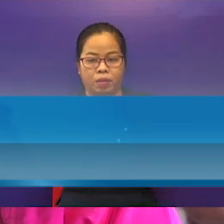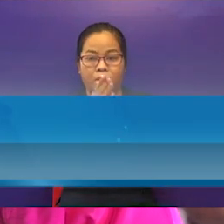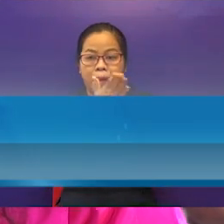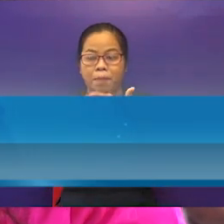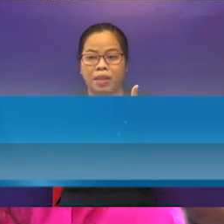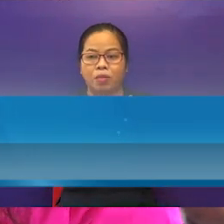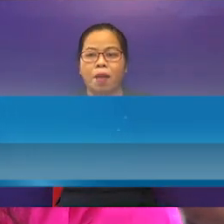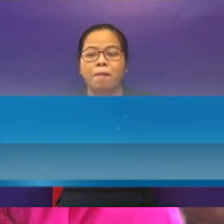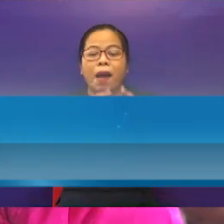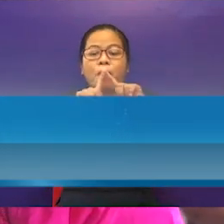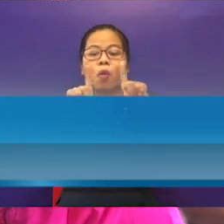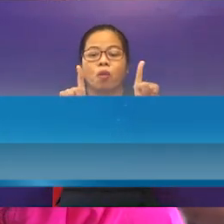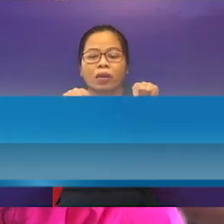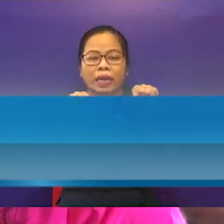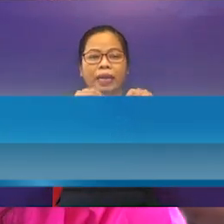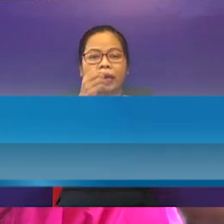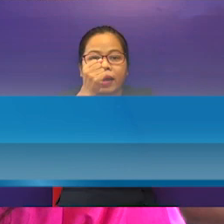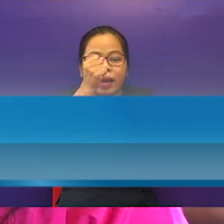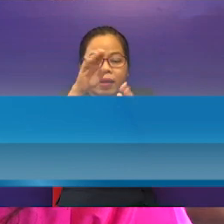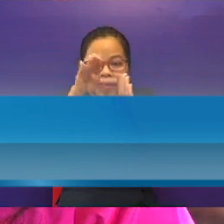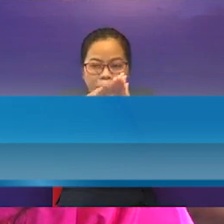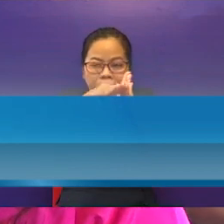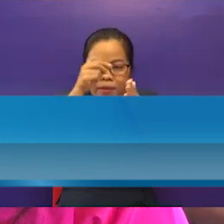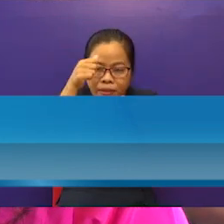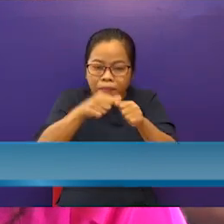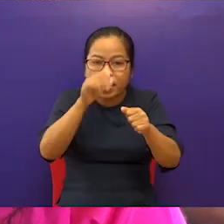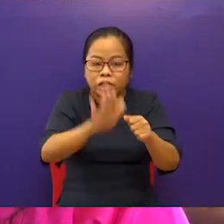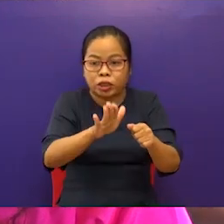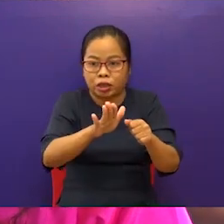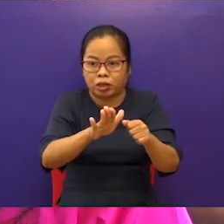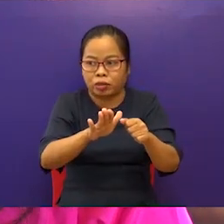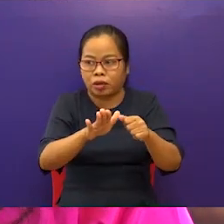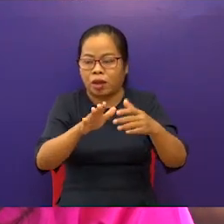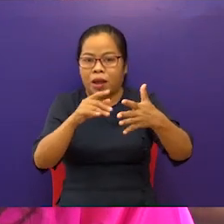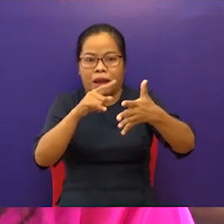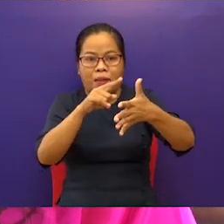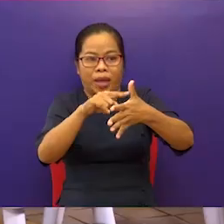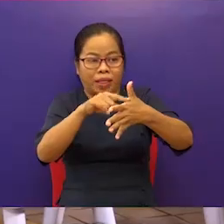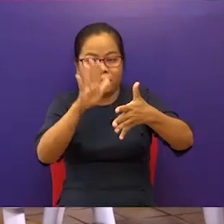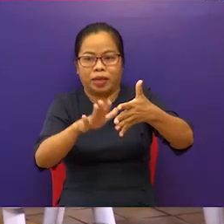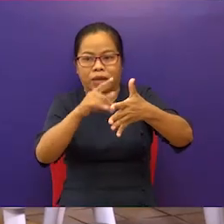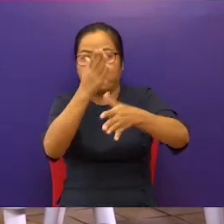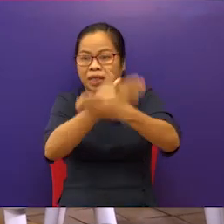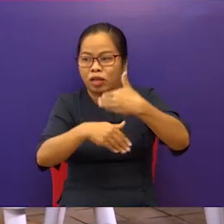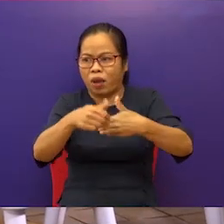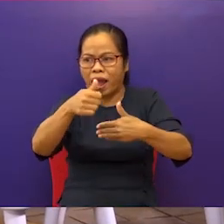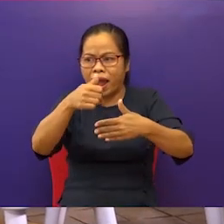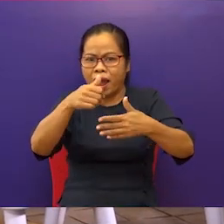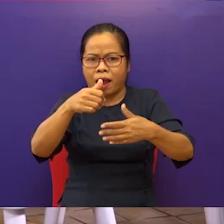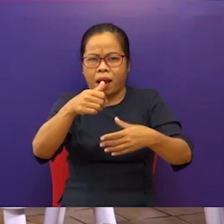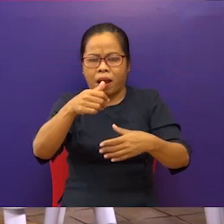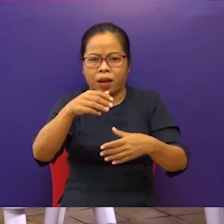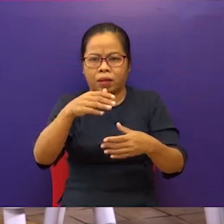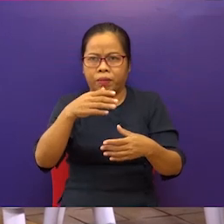တာမျိုးမဟုတ်ဘူး။ကျွန်မတို့ကလေအပိုင်း၅ပိုင်းပေါ့နော်။ကိုယ်အင်္ဂါပိုင်းမှာသူဘလောက်ထိပြင်းထန်လားအလွန်ပြင်းထန်လားမရှိဘူးလား။နောက်စိတ်ခံစားမှု